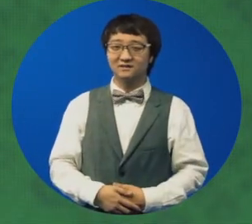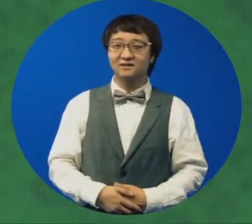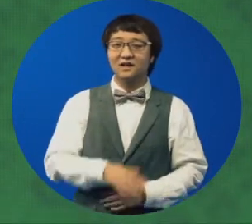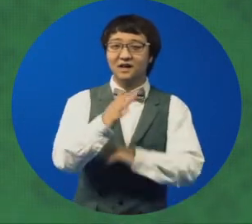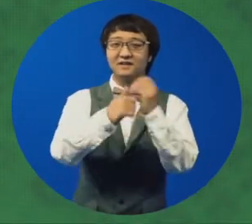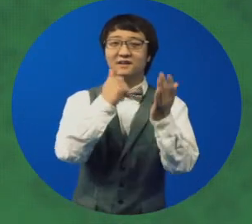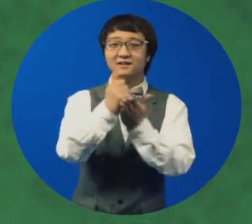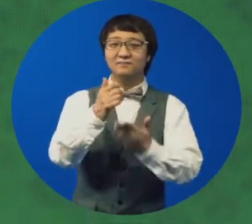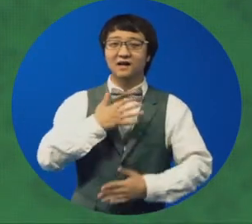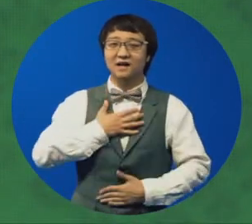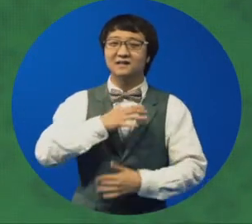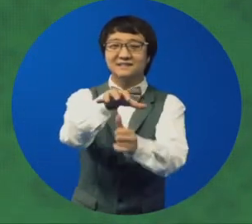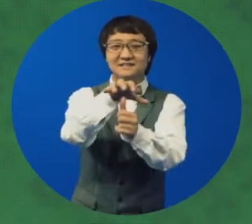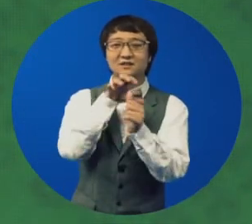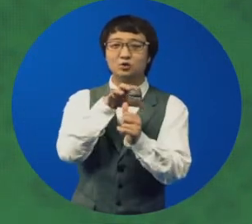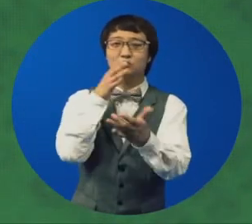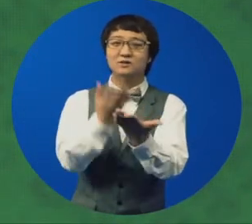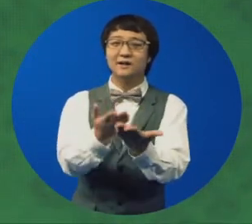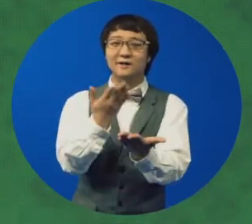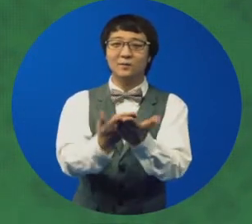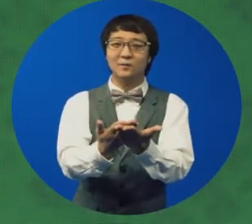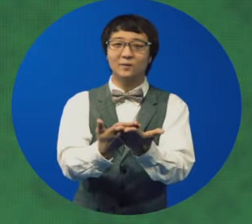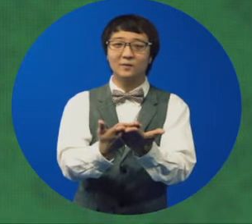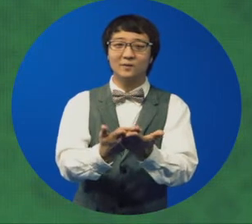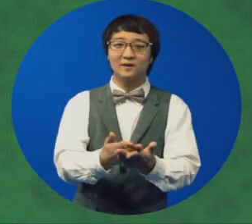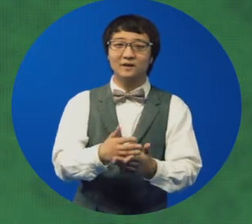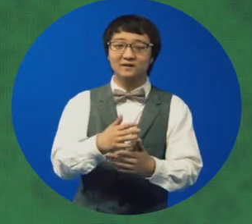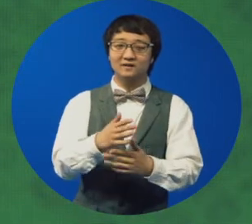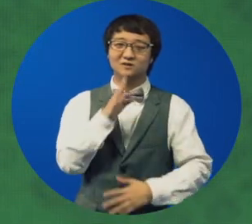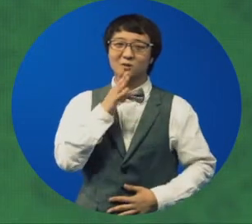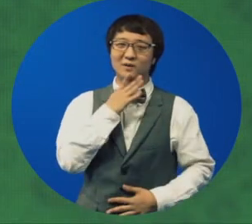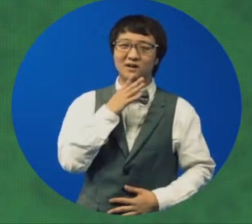하나님 나 쓰세요. 진짜 하나님 부담스러운 존재.